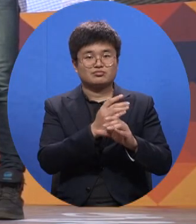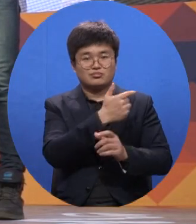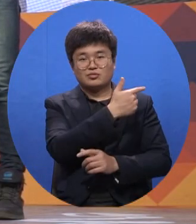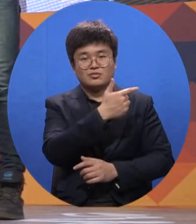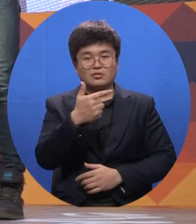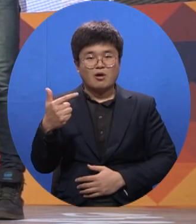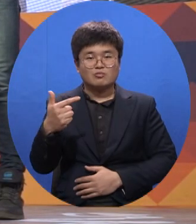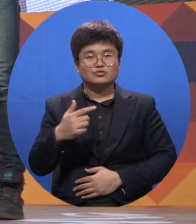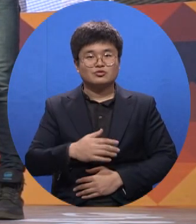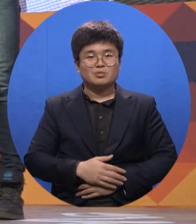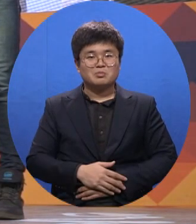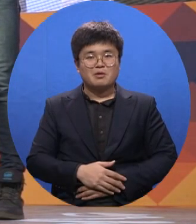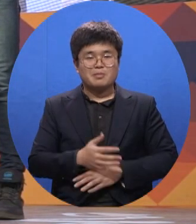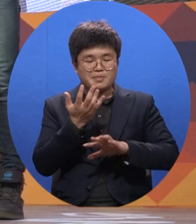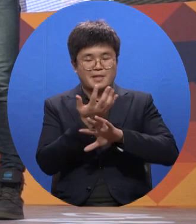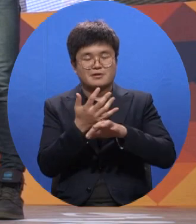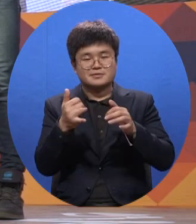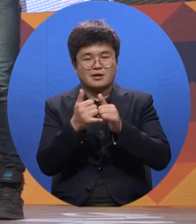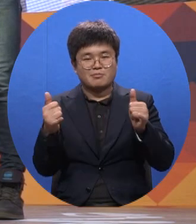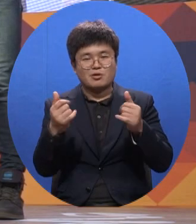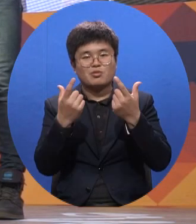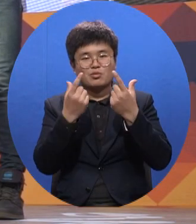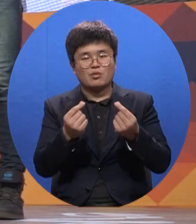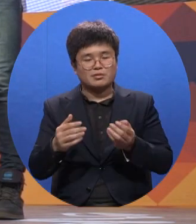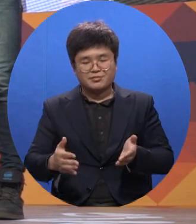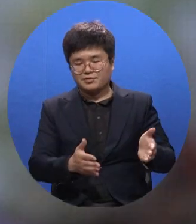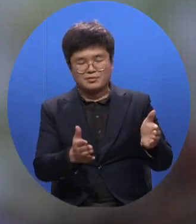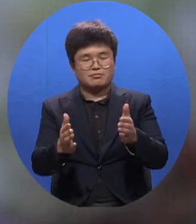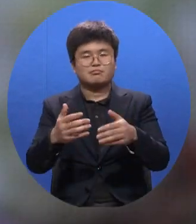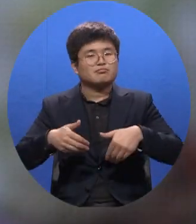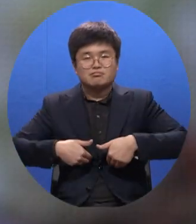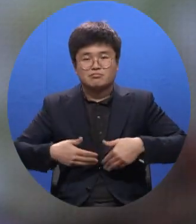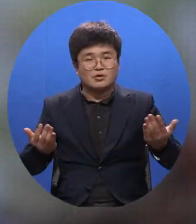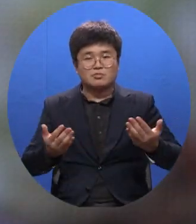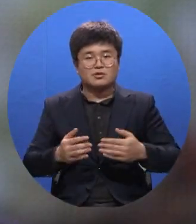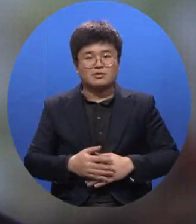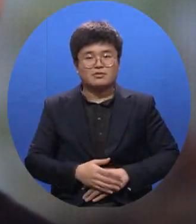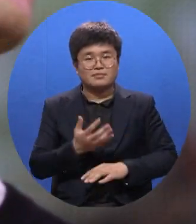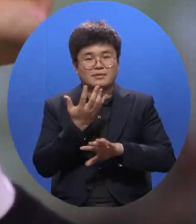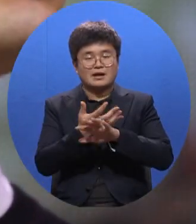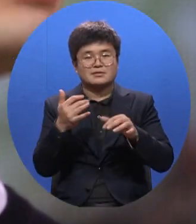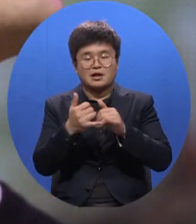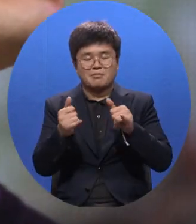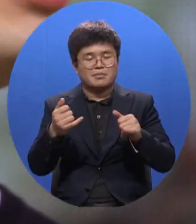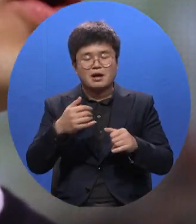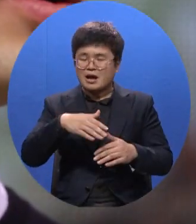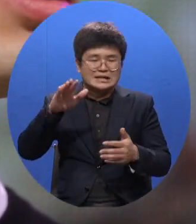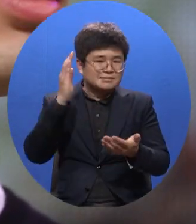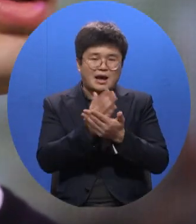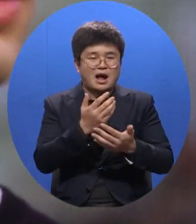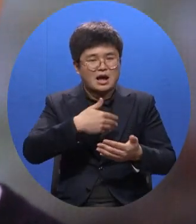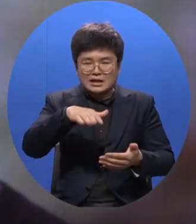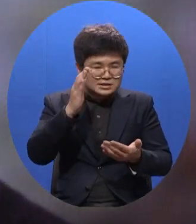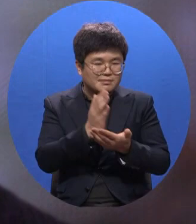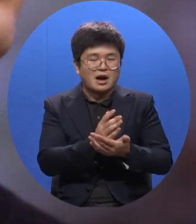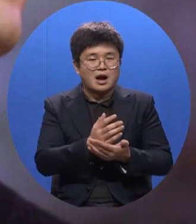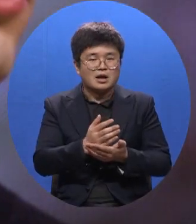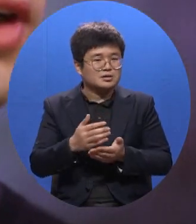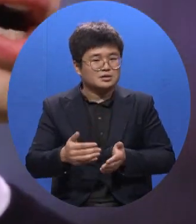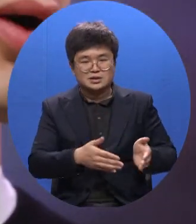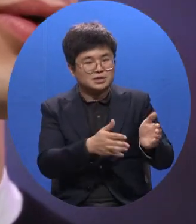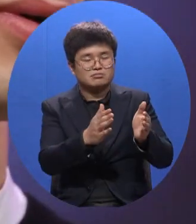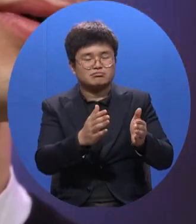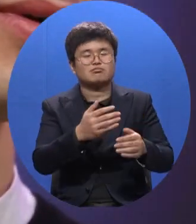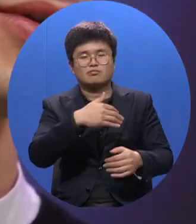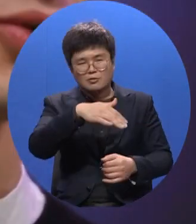진짜 남 대라고 똑같은 길로 갈 필요가 없고 그리고 남들이 다 지 말라고 하는 긴 녹 저는 가도